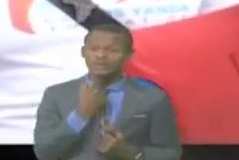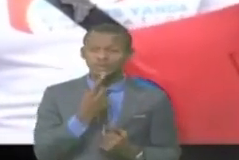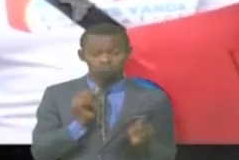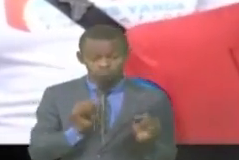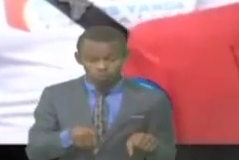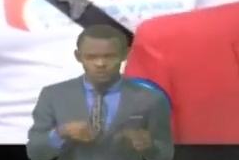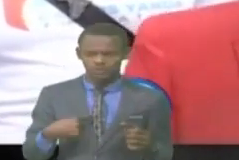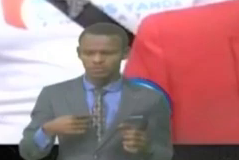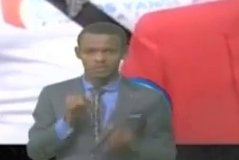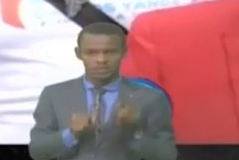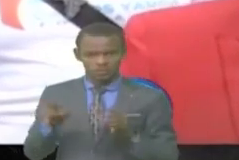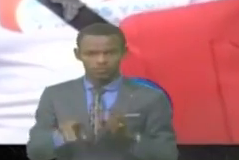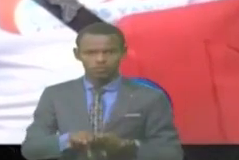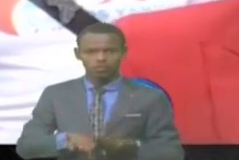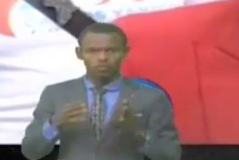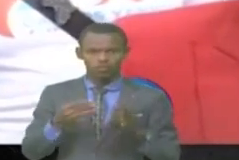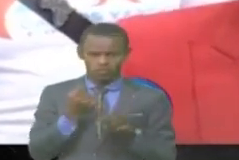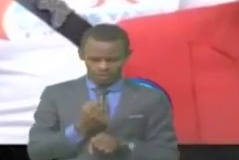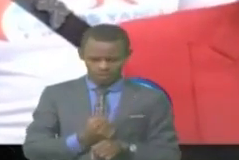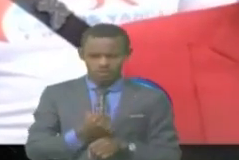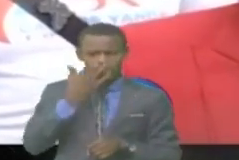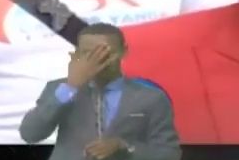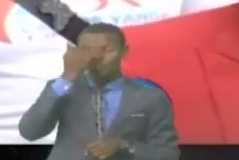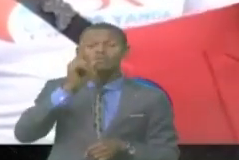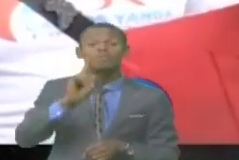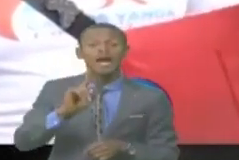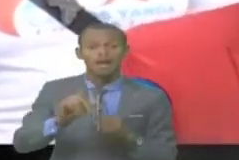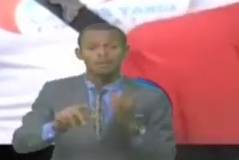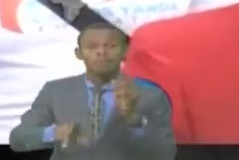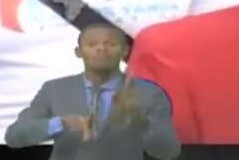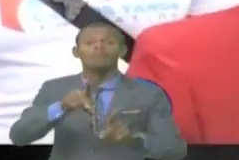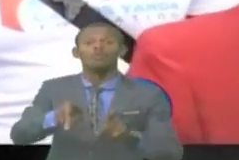que vous allez faire, dans l'investissement, n'oubliez pas la population